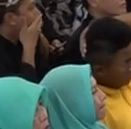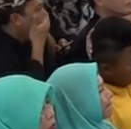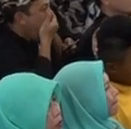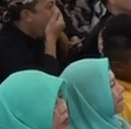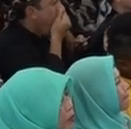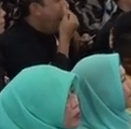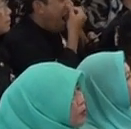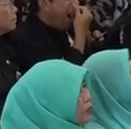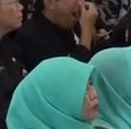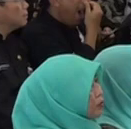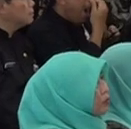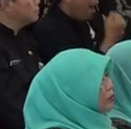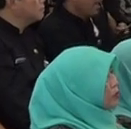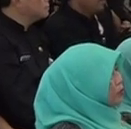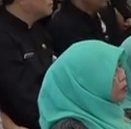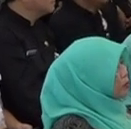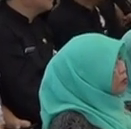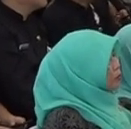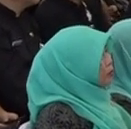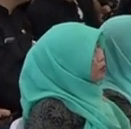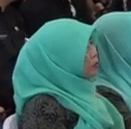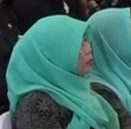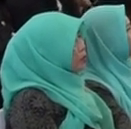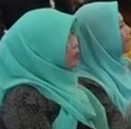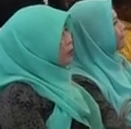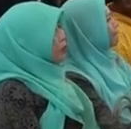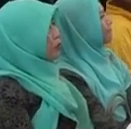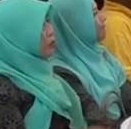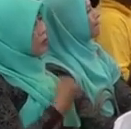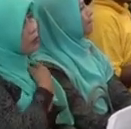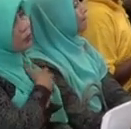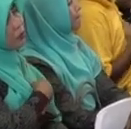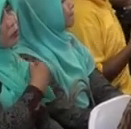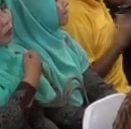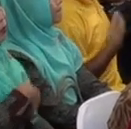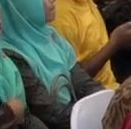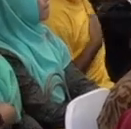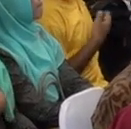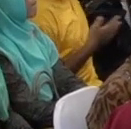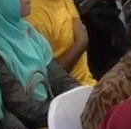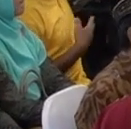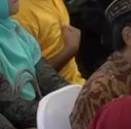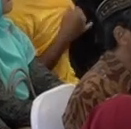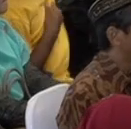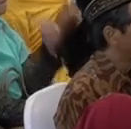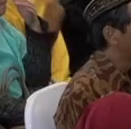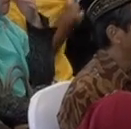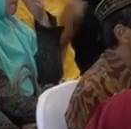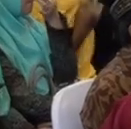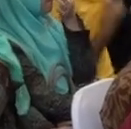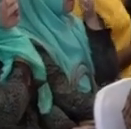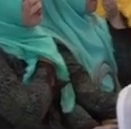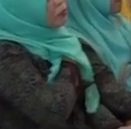Hai dari mana lagi Kemudian pembiayaan kami lobi kepada bumbu m.ed Hai anggota DPR yang terhormat